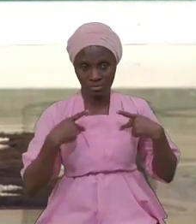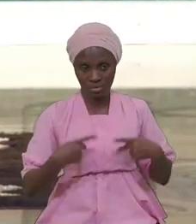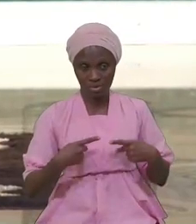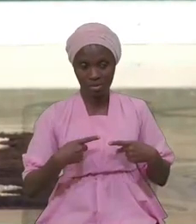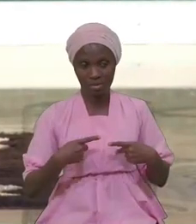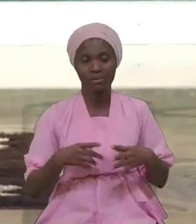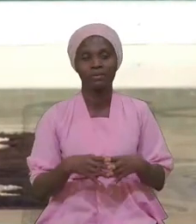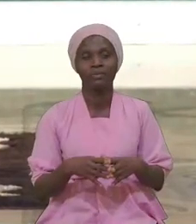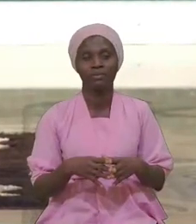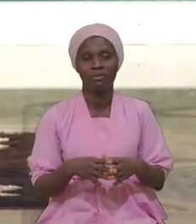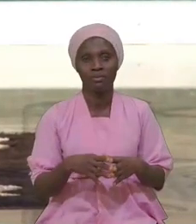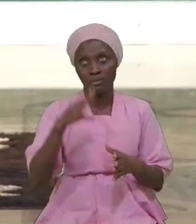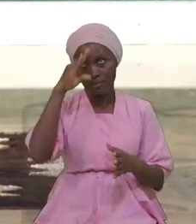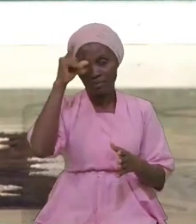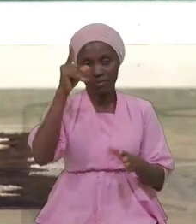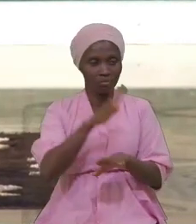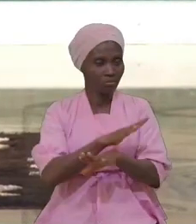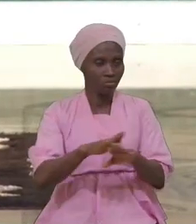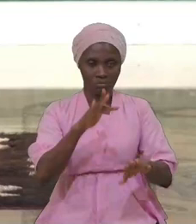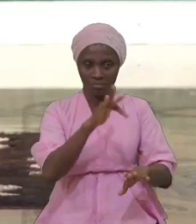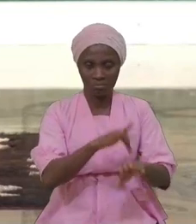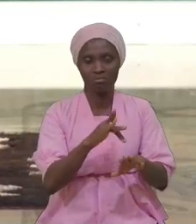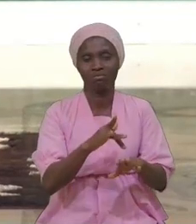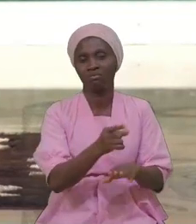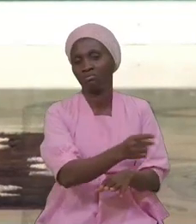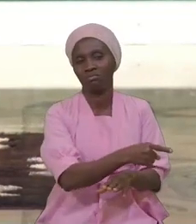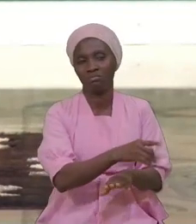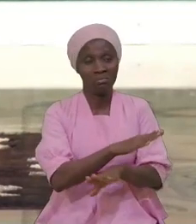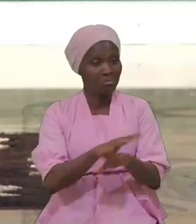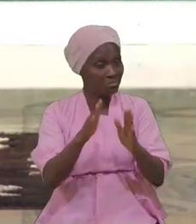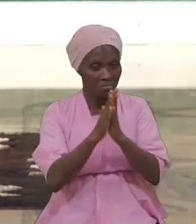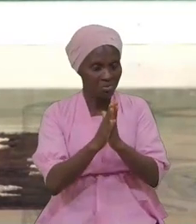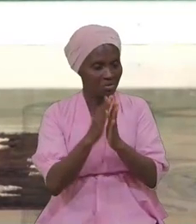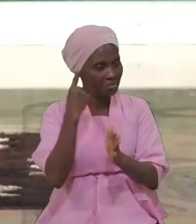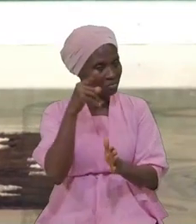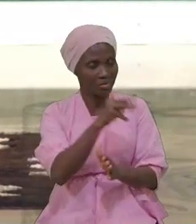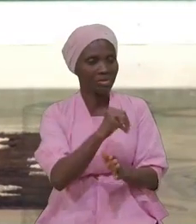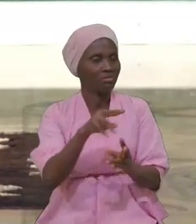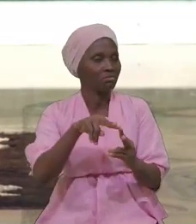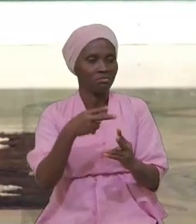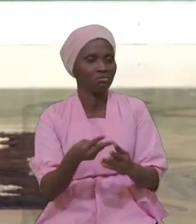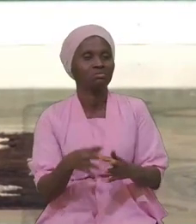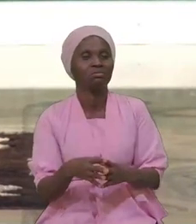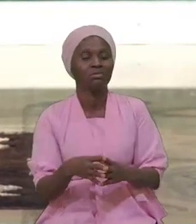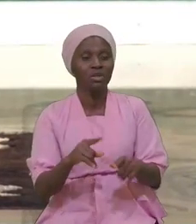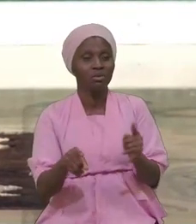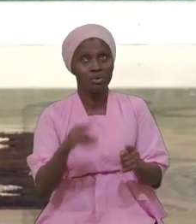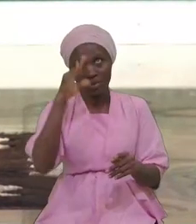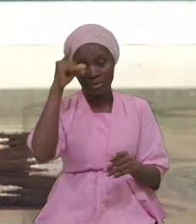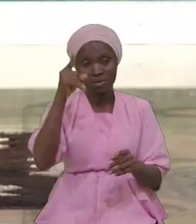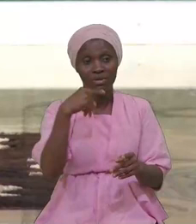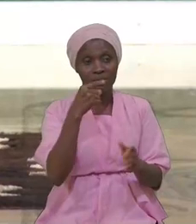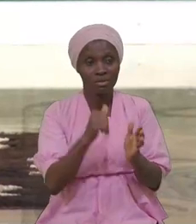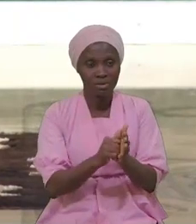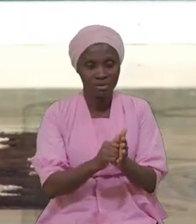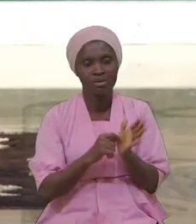Il ne les a pas touchés. Il n'a même pas prié pour eux, mais il a dit, allez